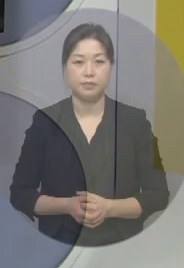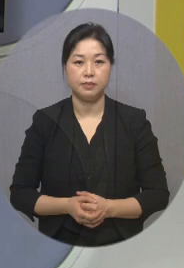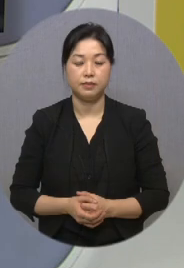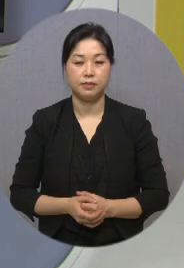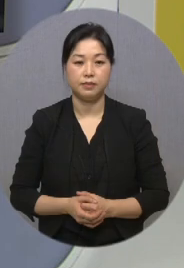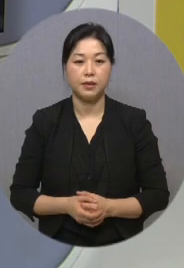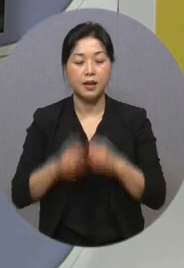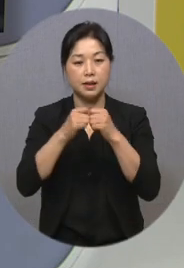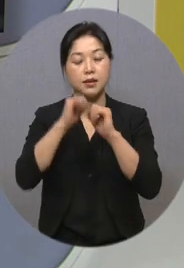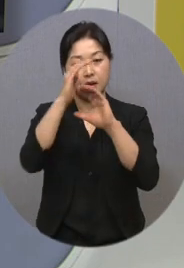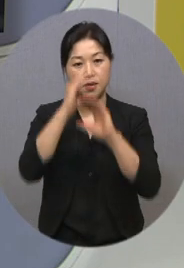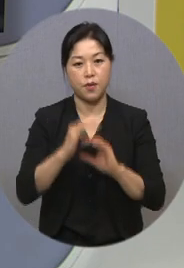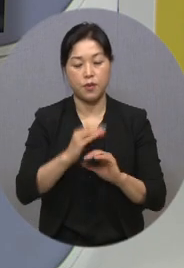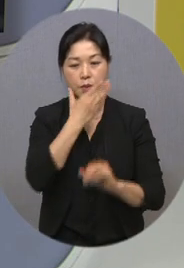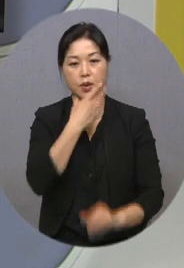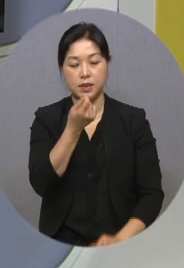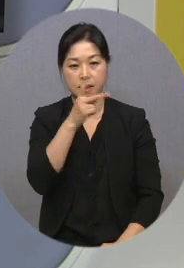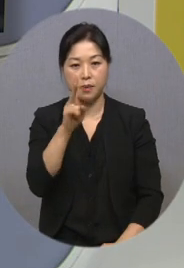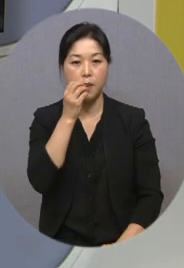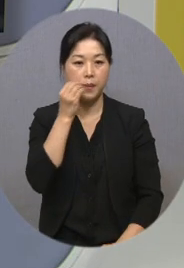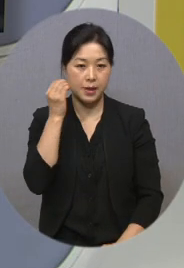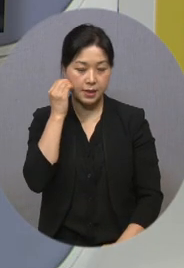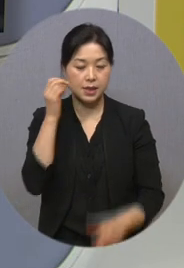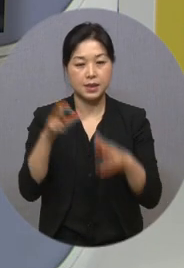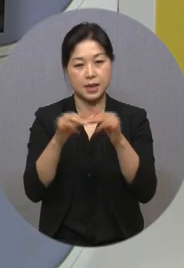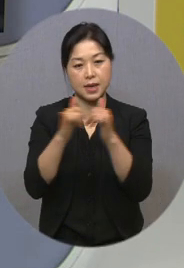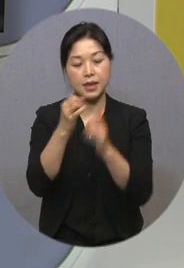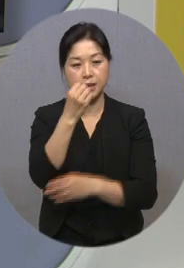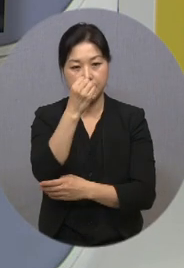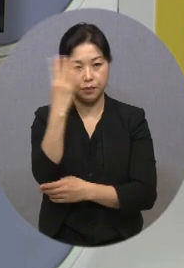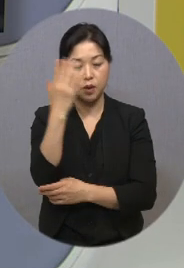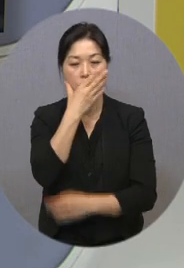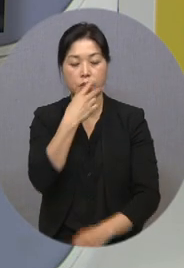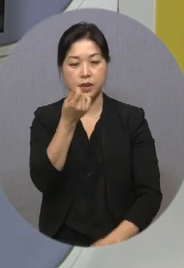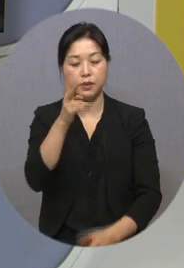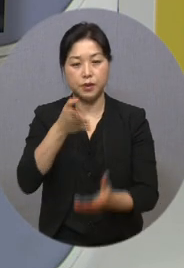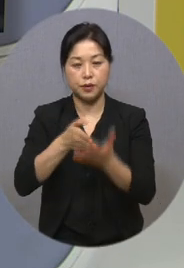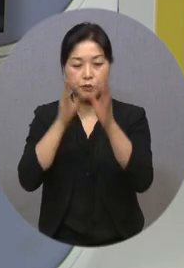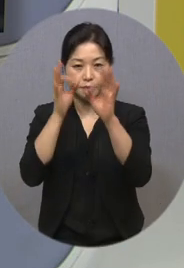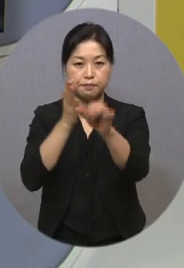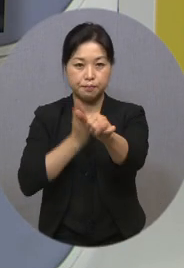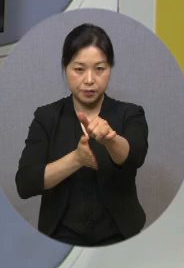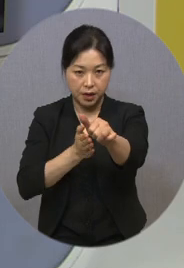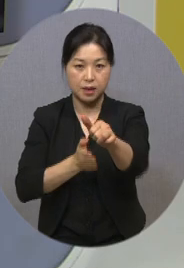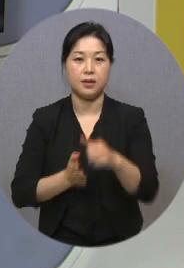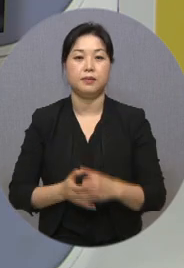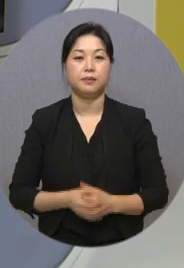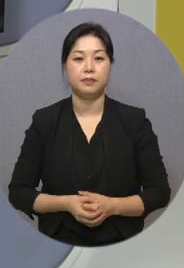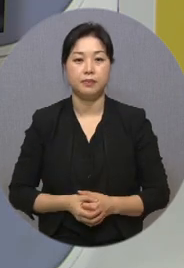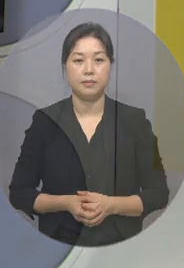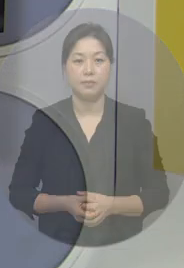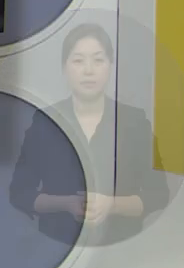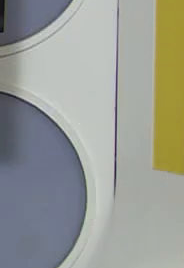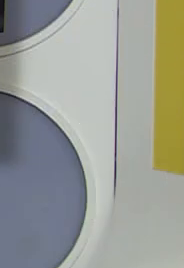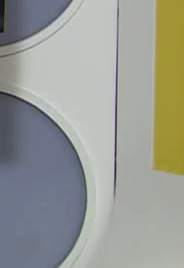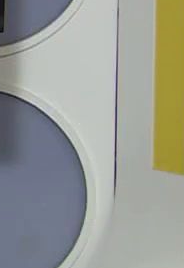이 밖에 자세한 사항은 웰페어 뉴스 홈페이지와 장애인신문, 복지TV 뉴스를 통해 확인할 수 있습니다.